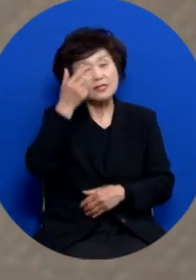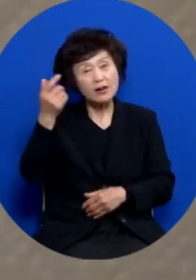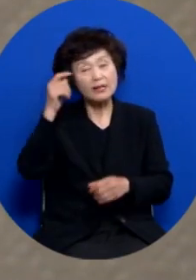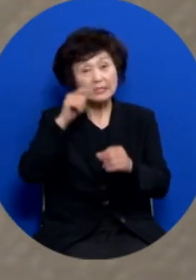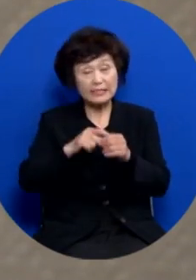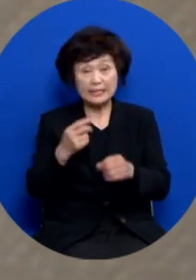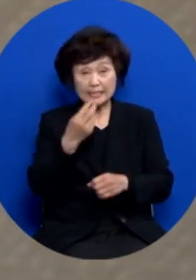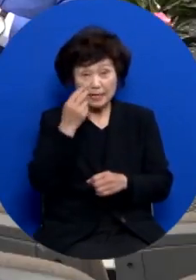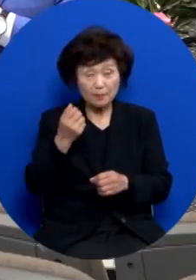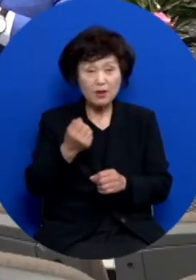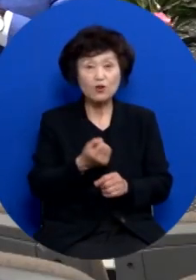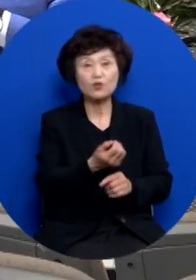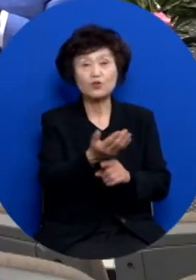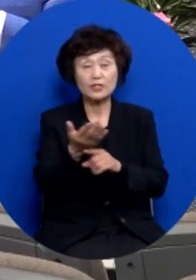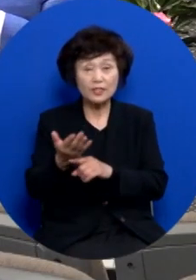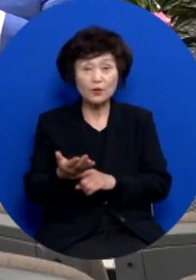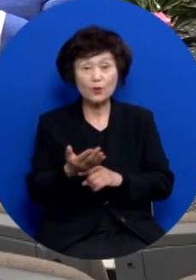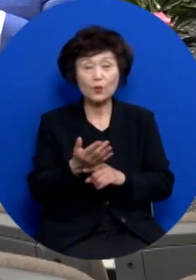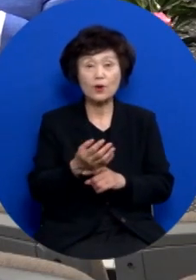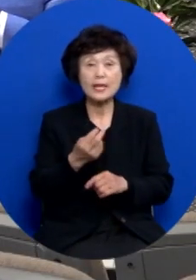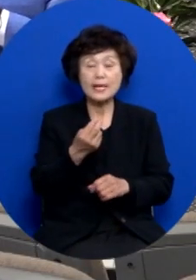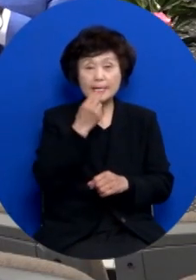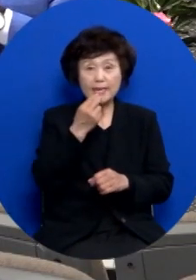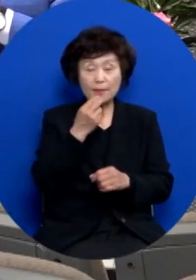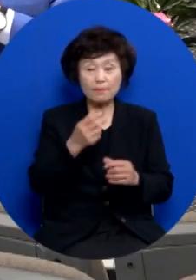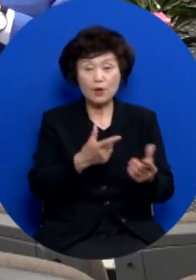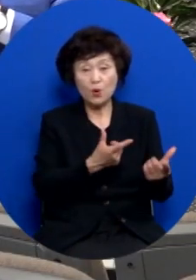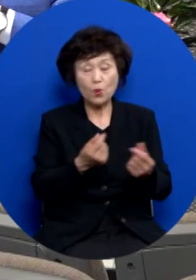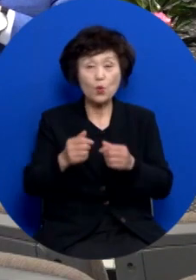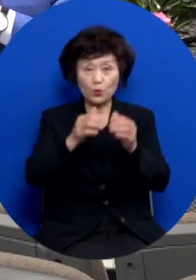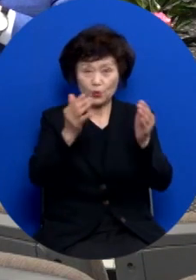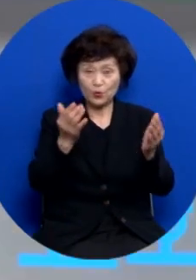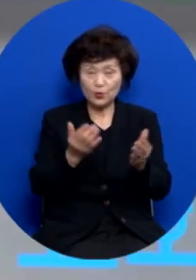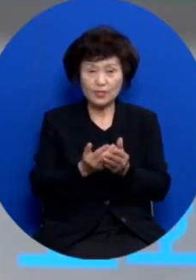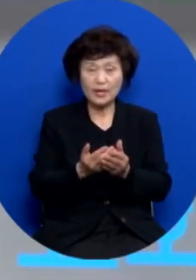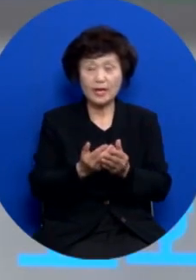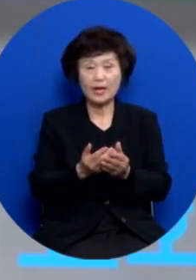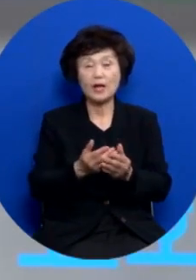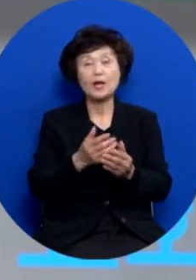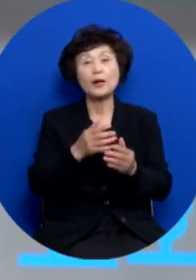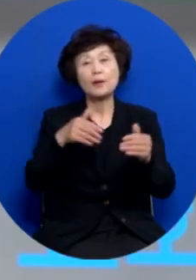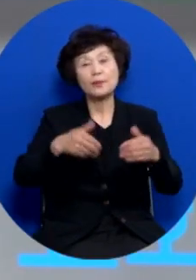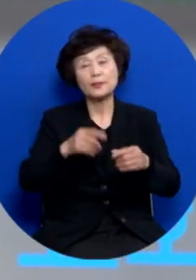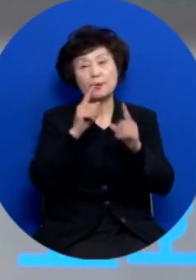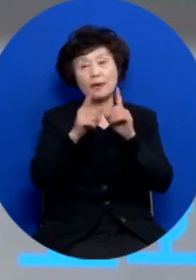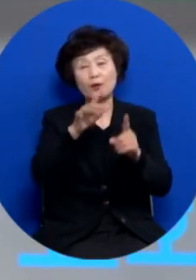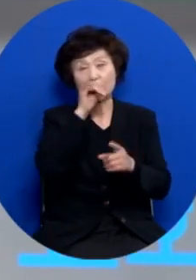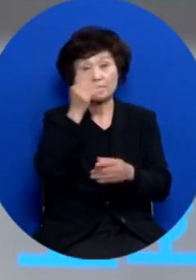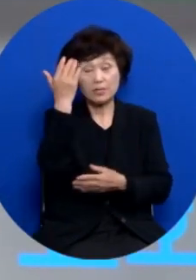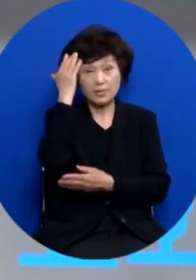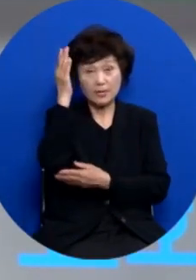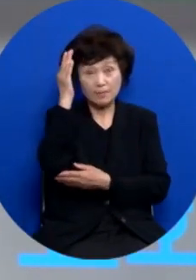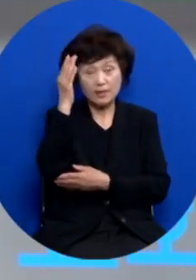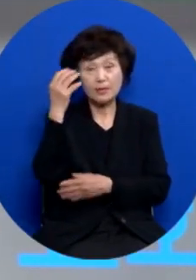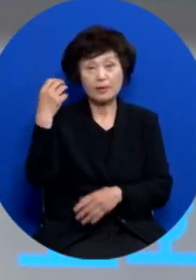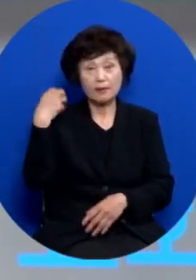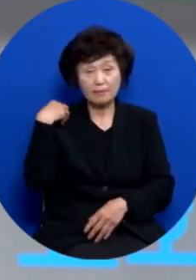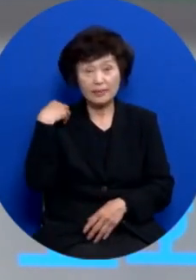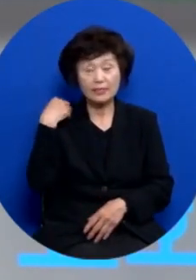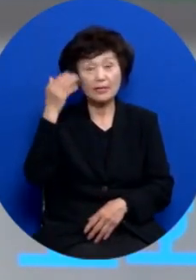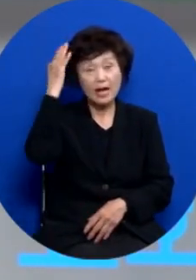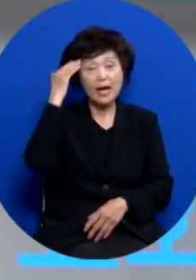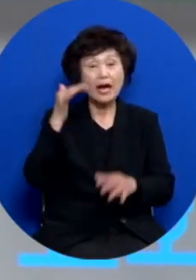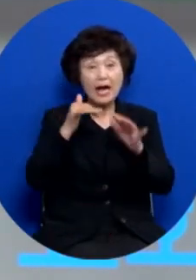끼치고 성령을 입게 하는 영적 생명 공동체를 추구해야 한다고 강조했습니다 이날 세미나를 주최한 한인